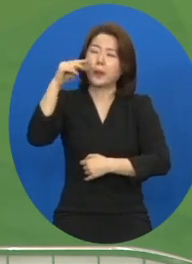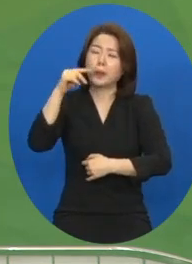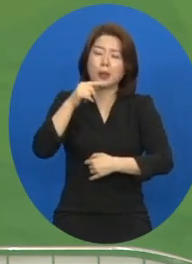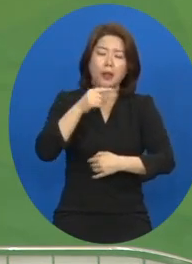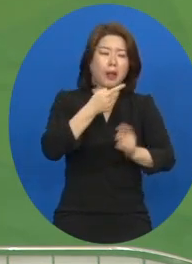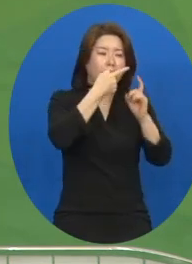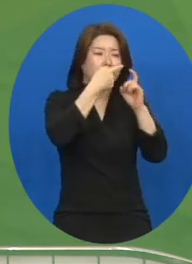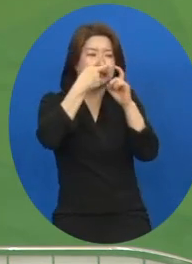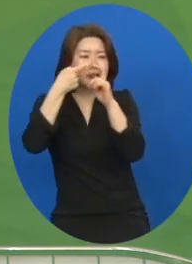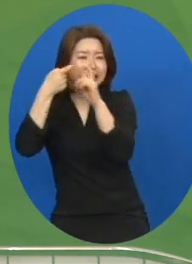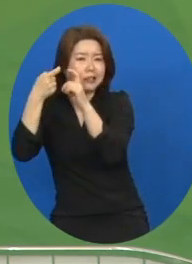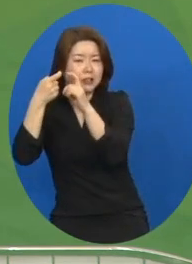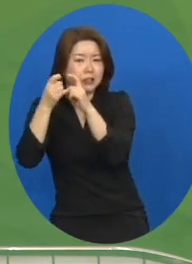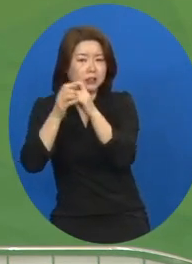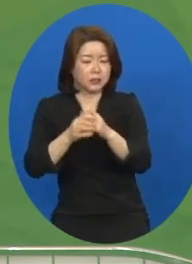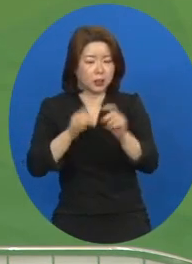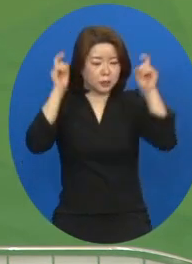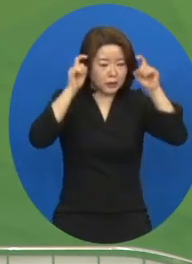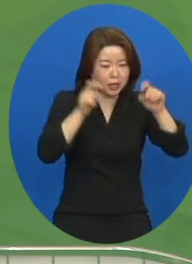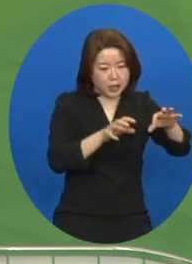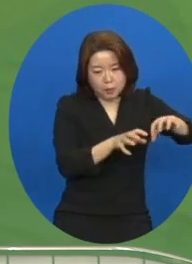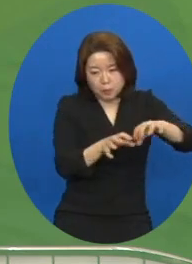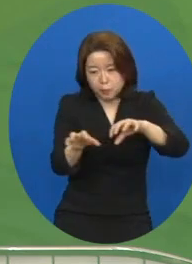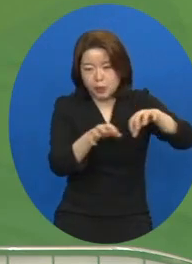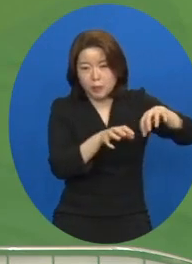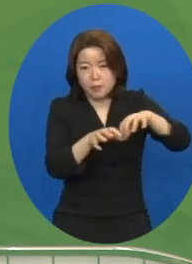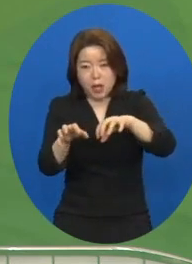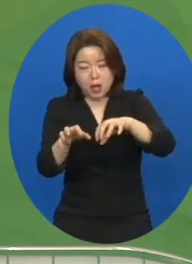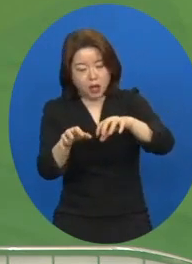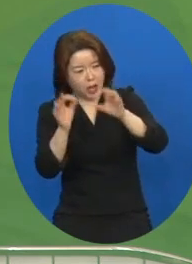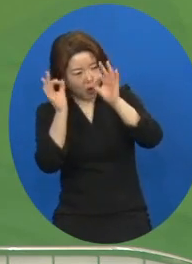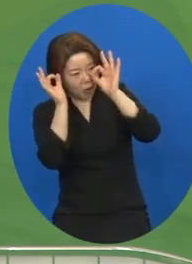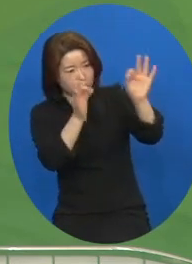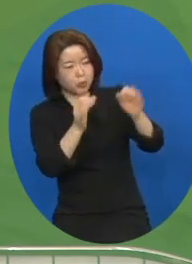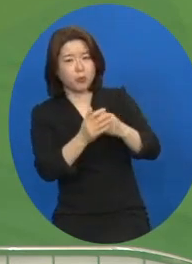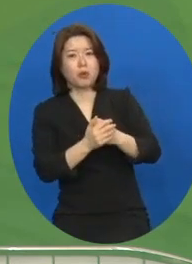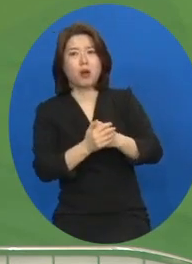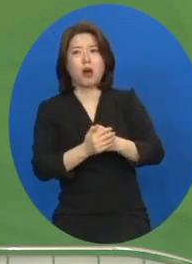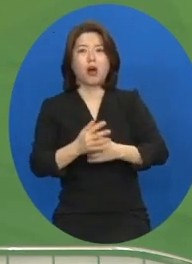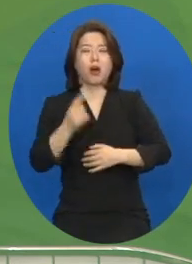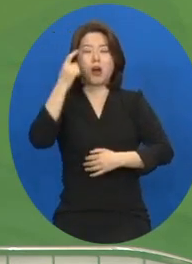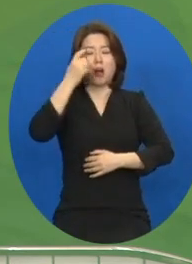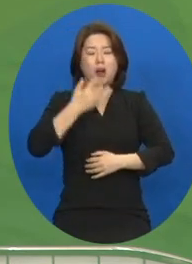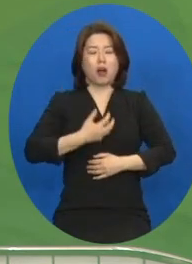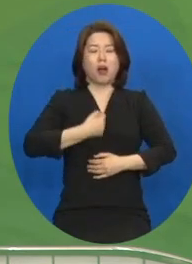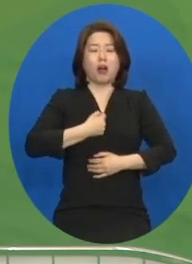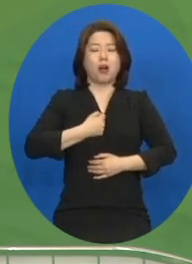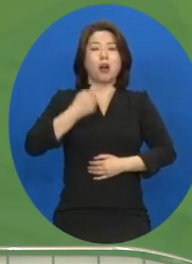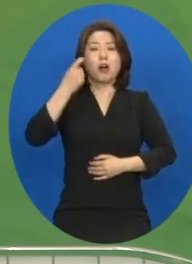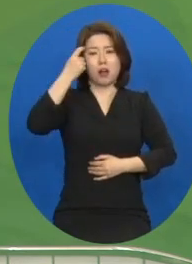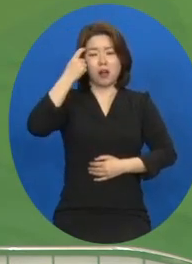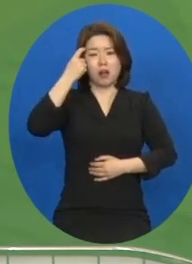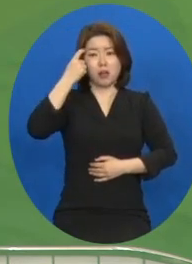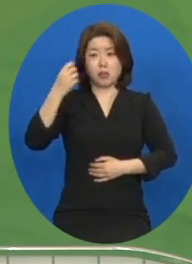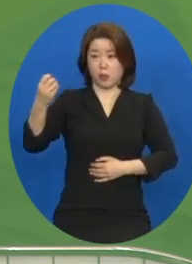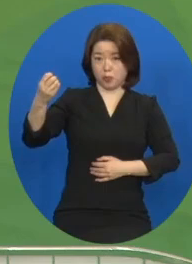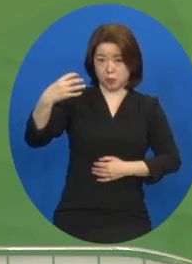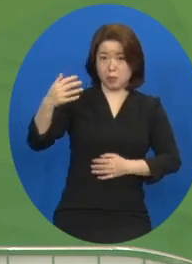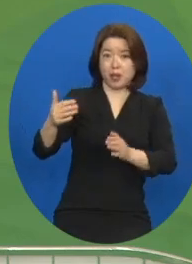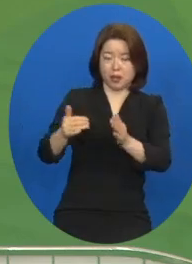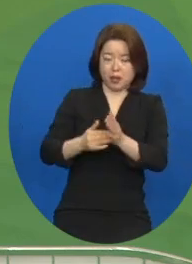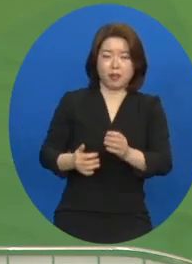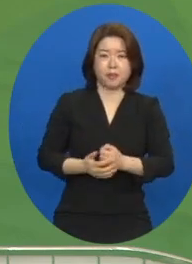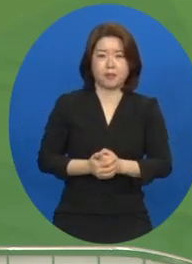끌려서 그렇게 밀려드는 양을 보고 얼마나 충격을 받았는지 모른다는 겁니다.